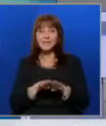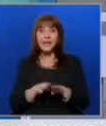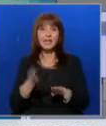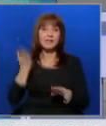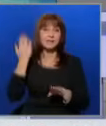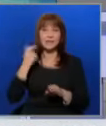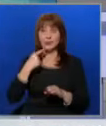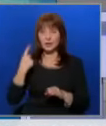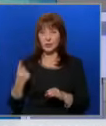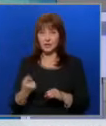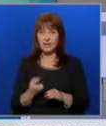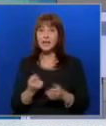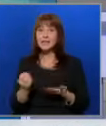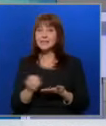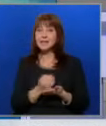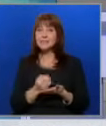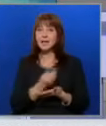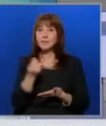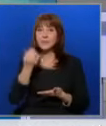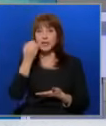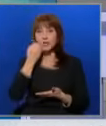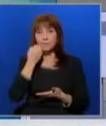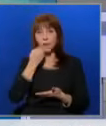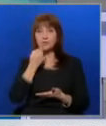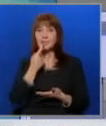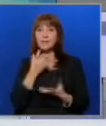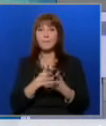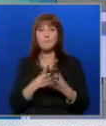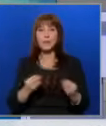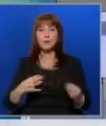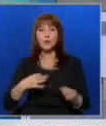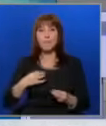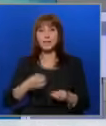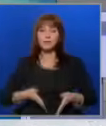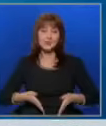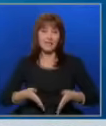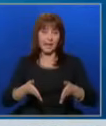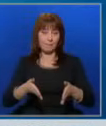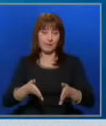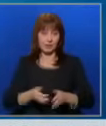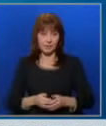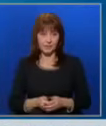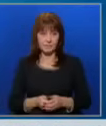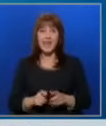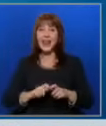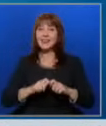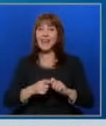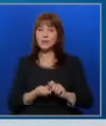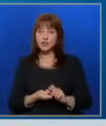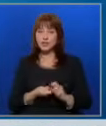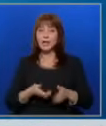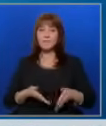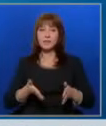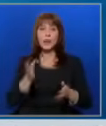на миналата година. Събраните пари се използват за осигуряването на безопасността по пътищата. Нарушителите на пътя